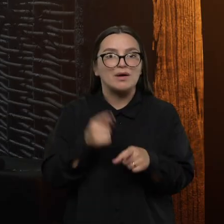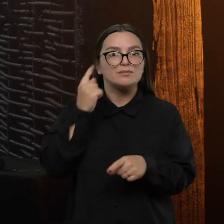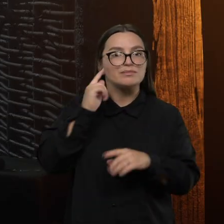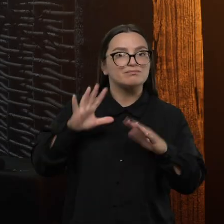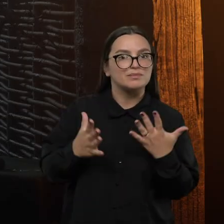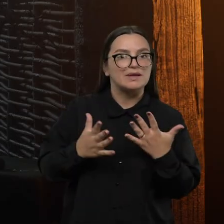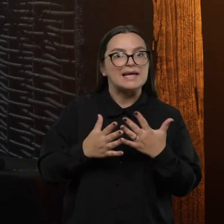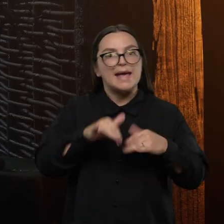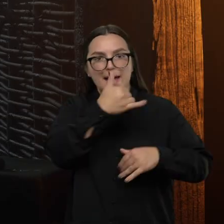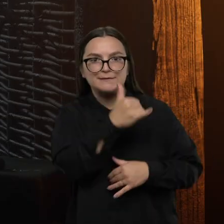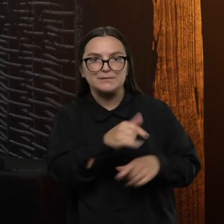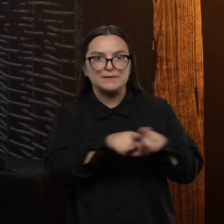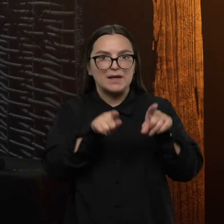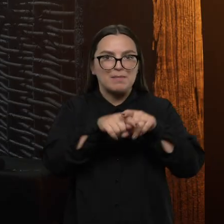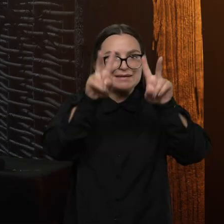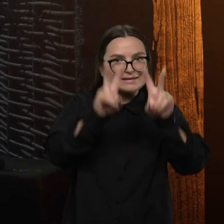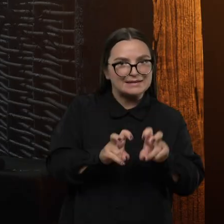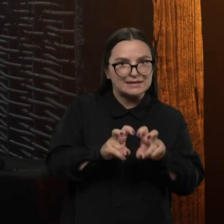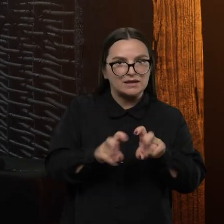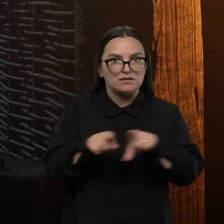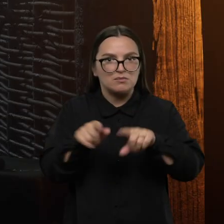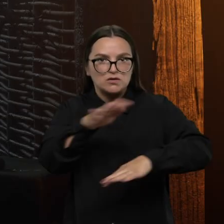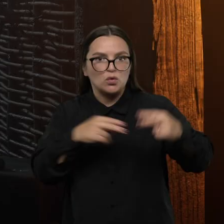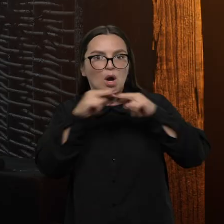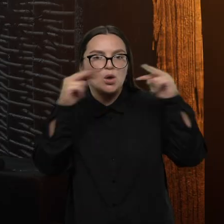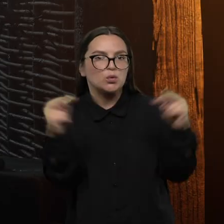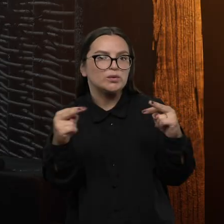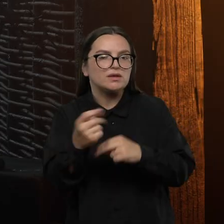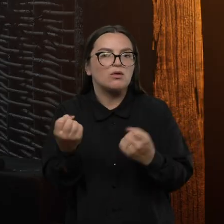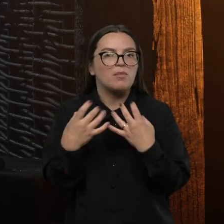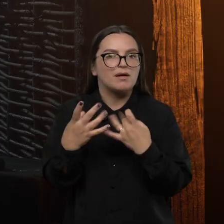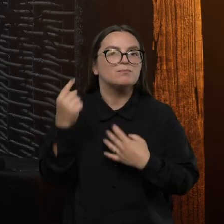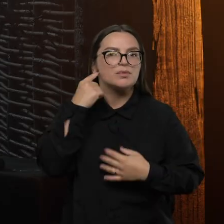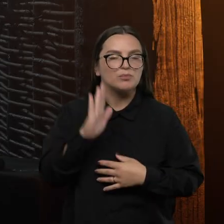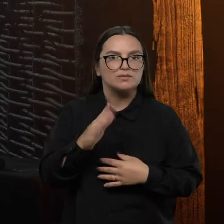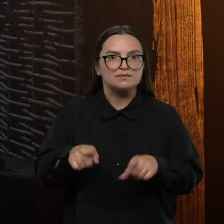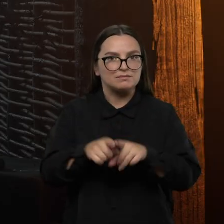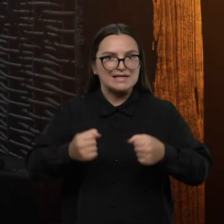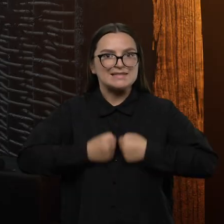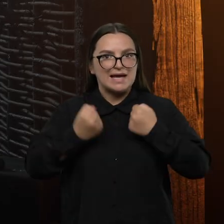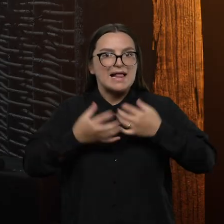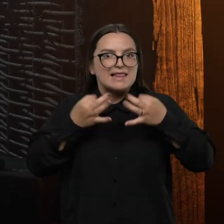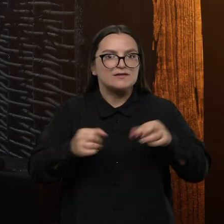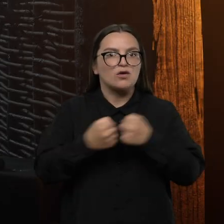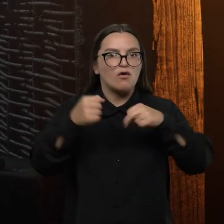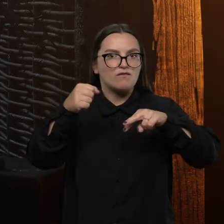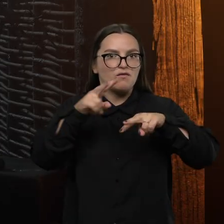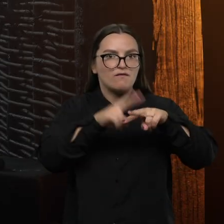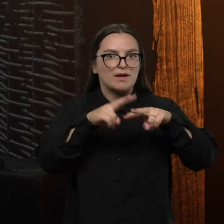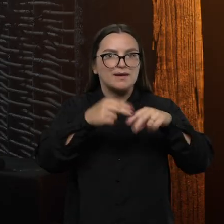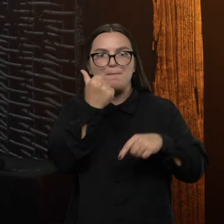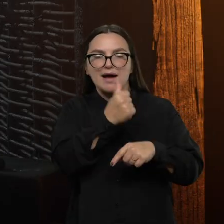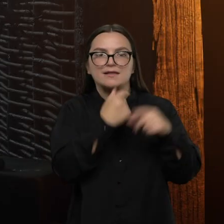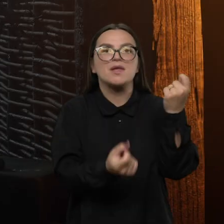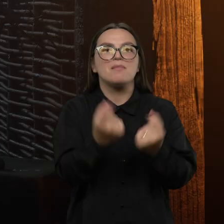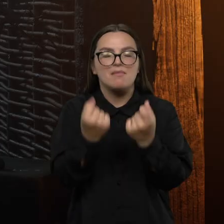ekspertų, tyrėjų ar įvykių liudininkų pasakojimus. Stengsimės atskleisti neįmintas laisvės kovų paslaptis,